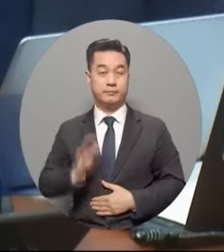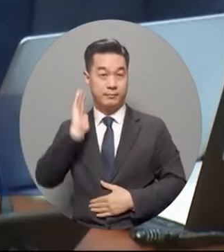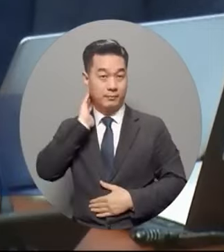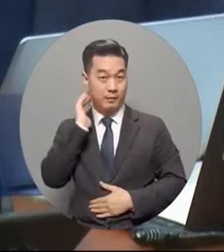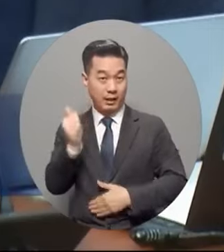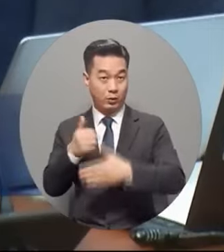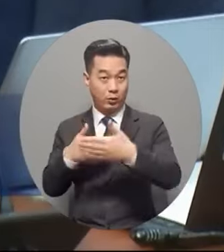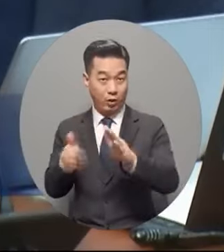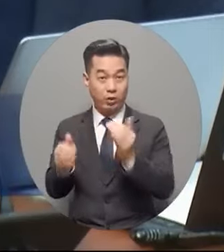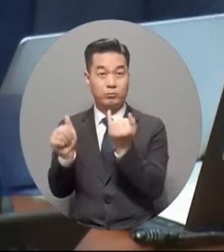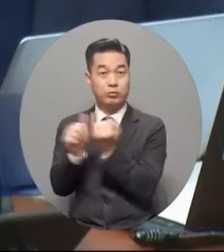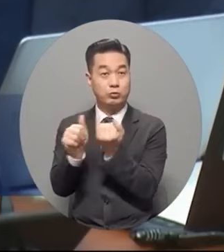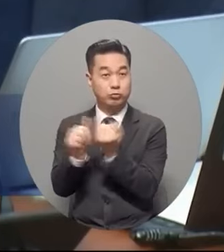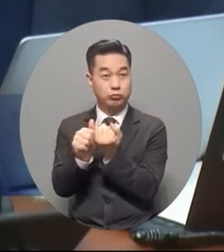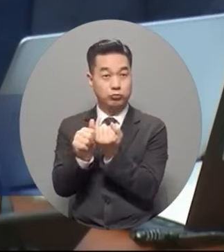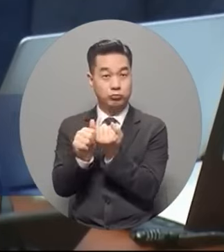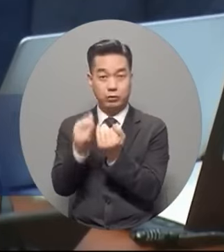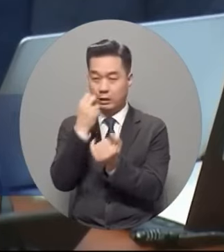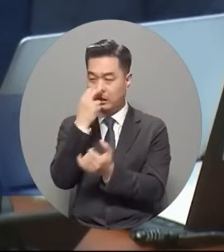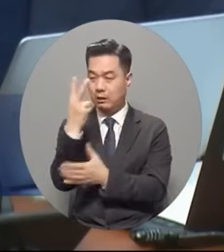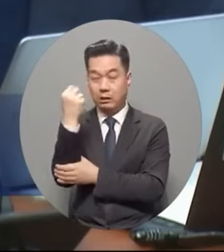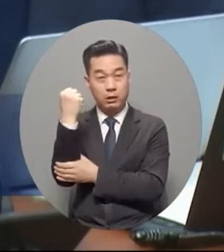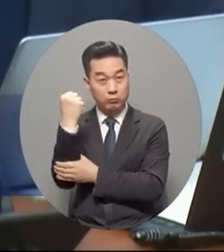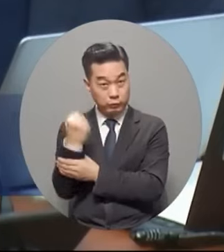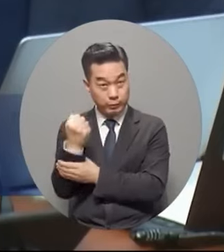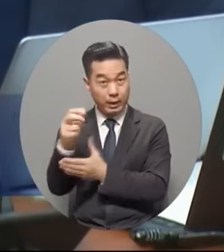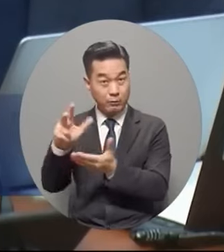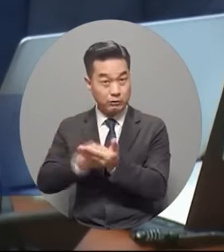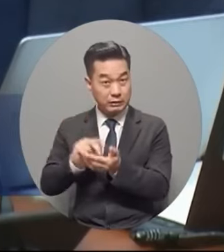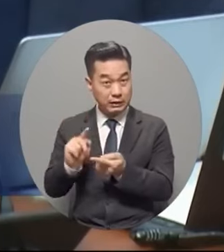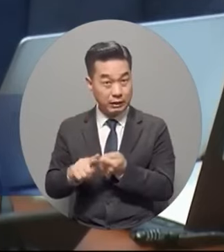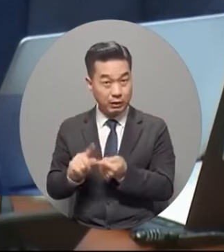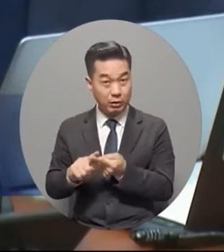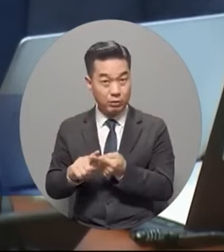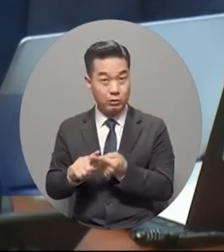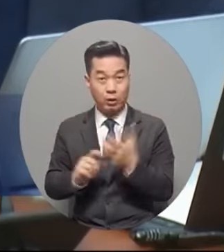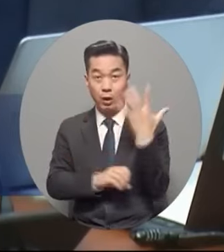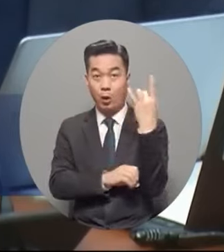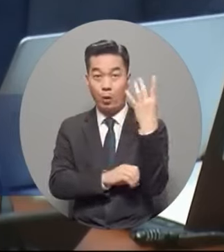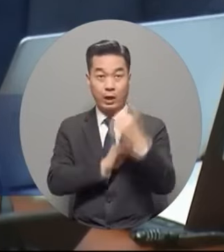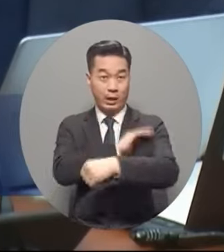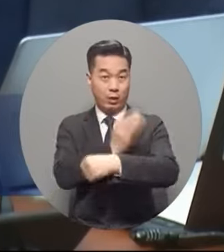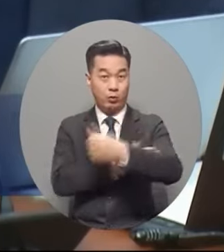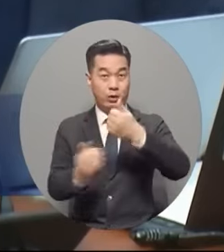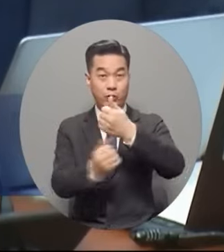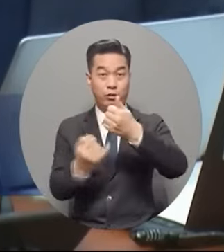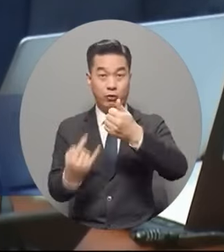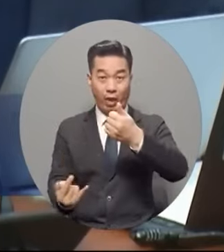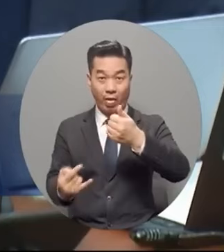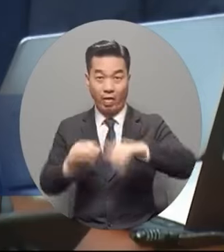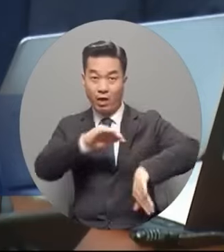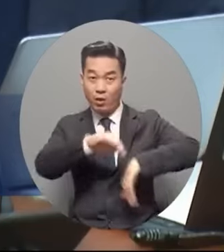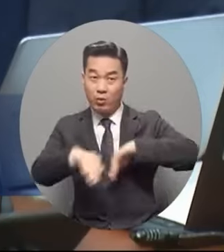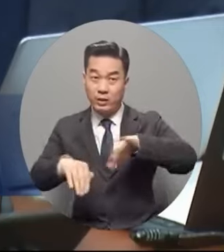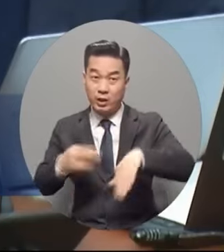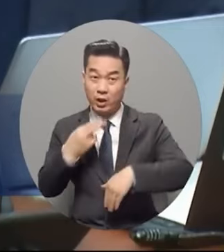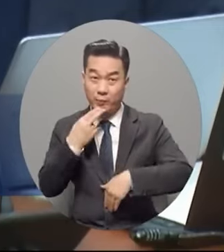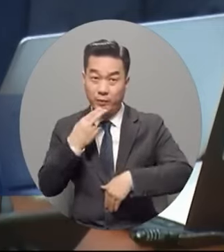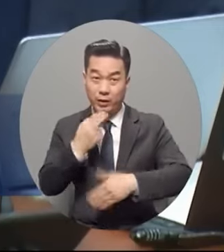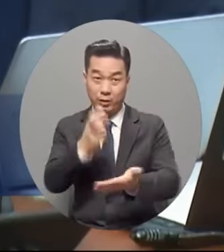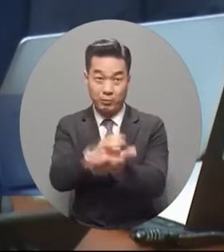대통령 부부의 어떤 그 부패 문제에 대해서는 원래 권익위는 일체 관여하지 않도록 되어